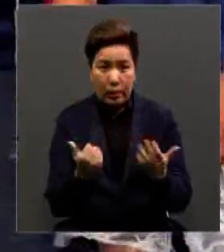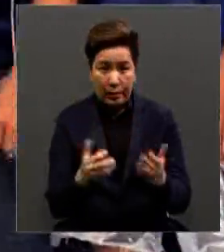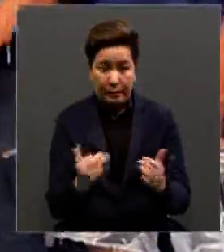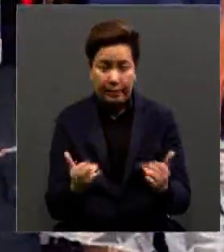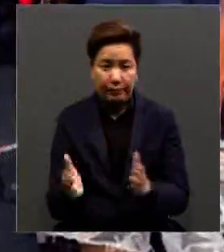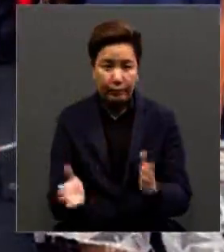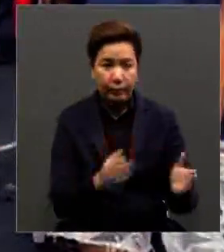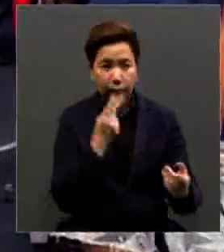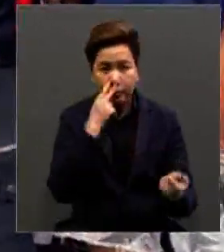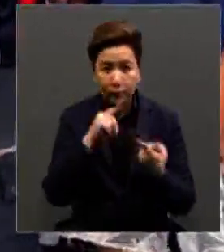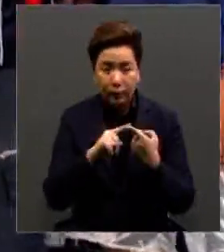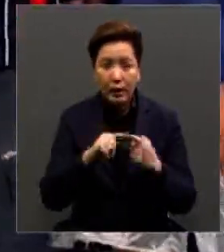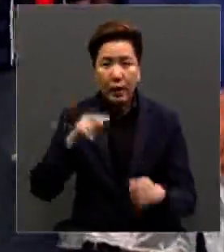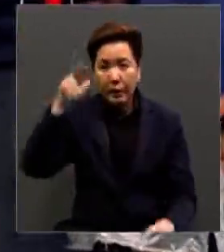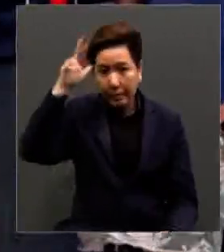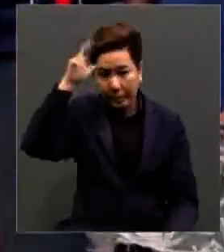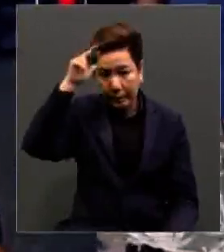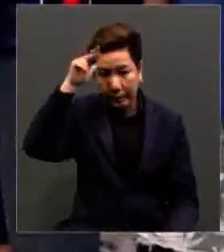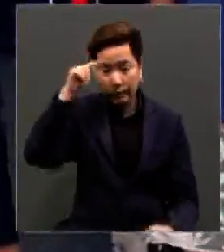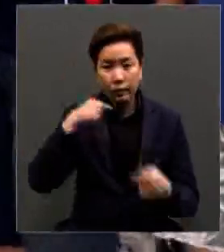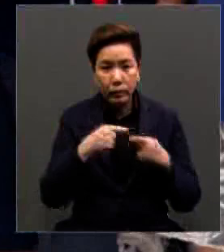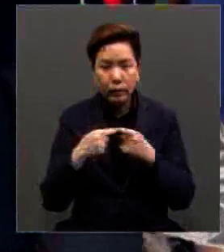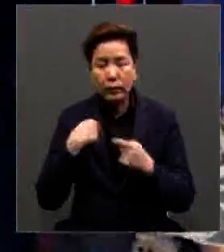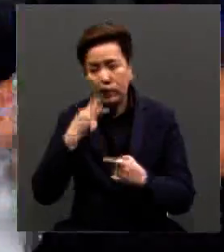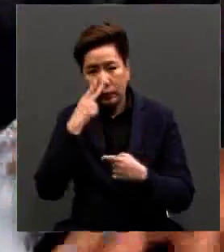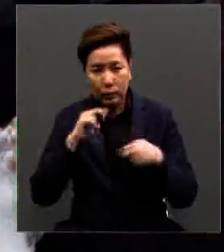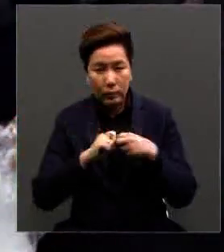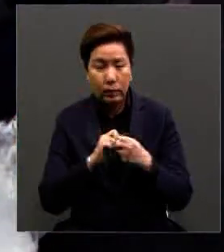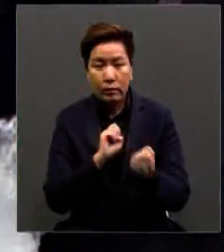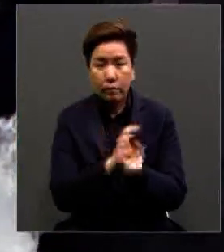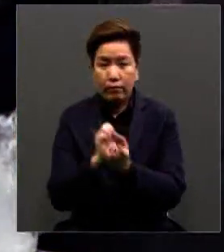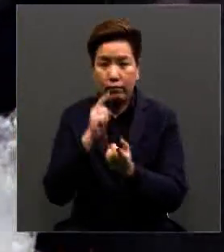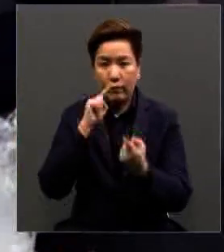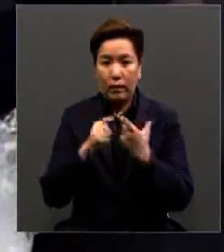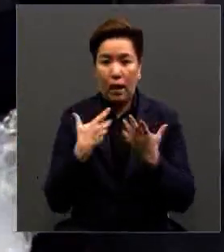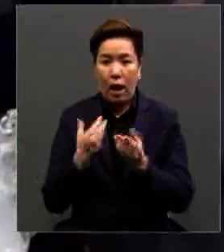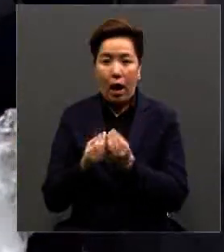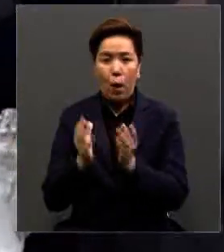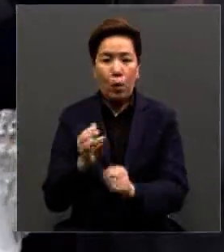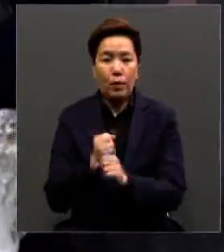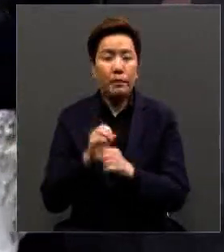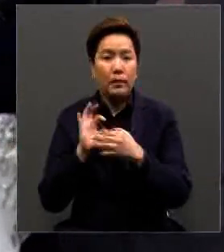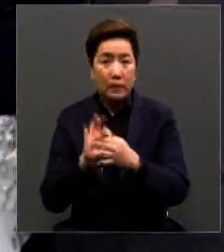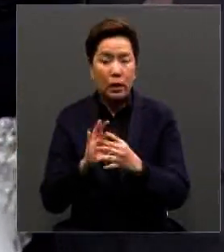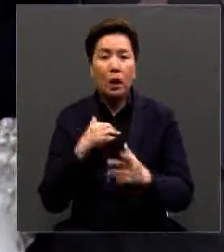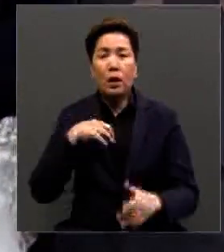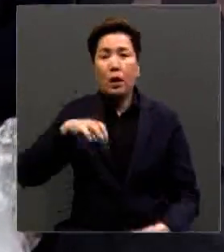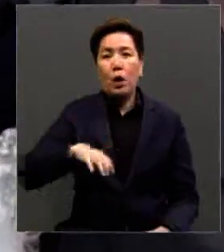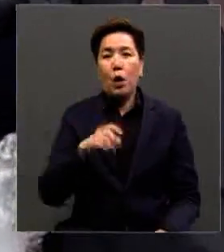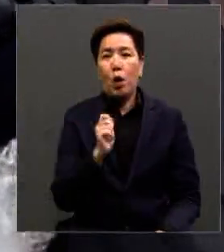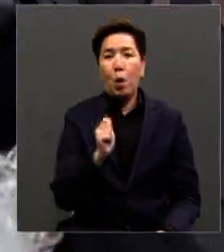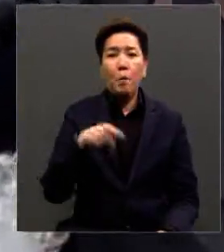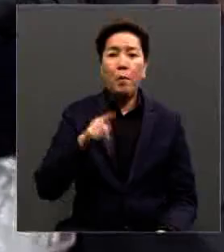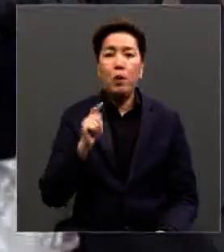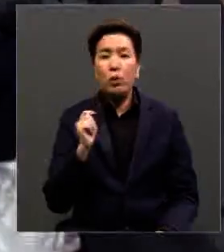ส่วนที่จังหวัดลำปางนะครับก็ได้มีการสำรวจความเสียหายเนี่ยมีการมอบให้หน่วยงานที่เกี่ยวข้องไม่ว่าจะเป็นองค์กรปกครอง